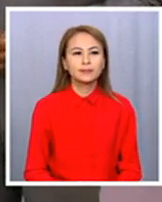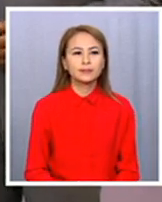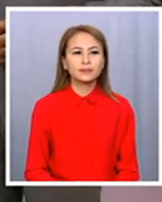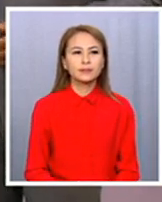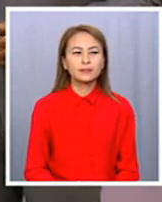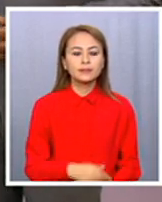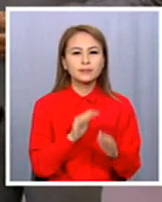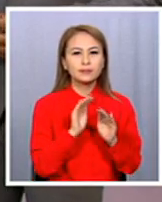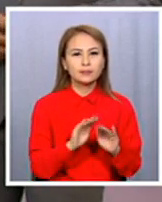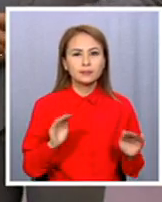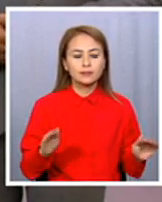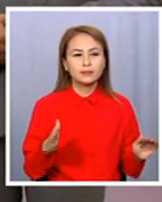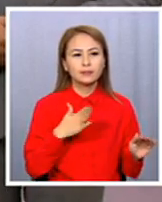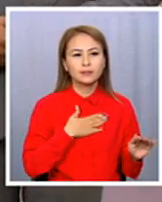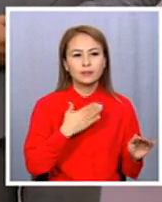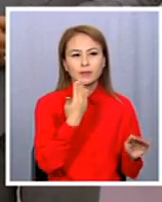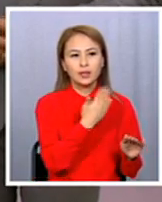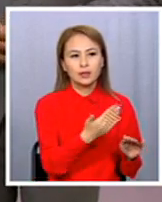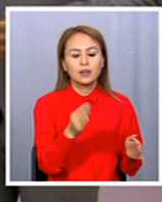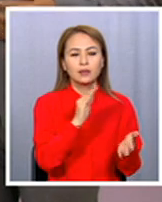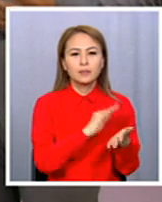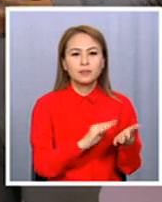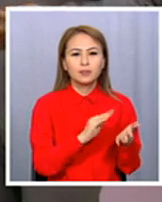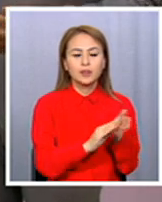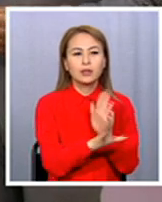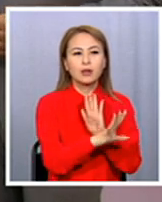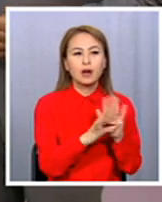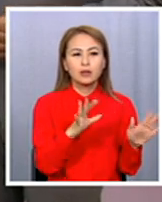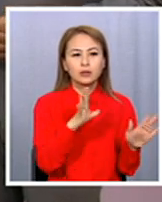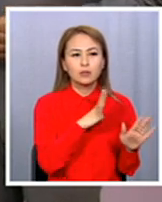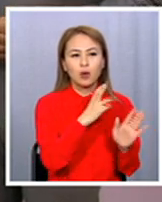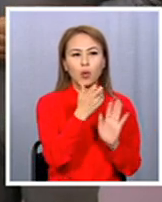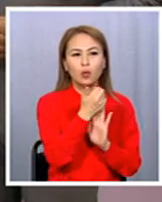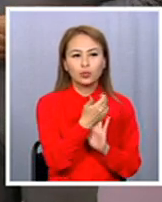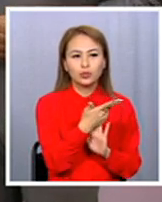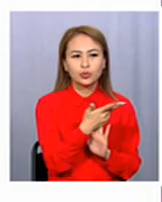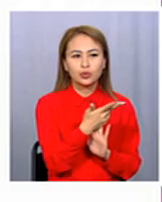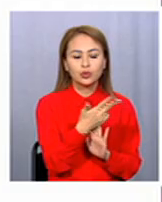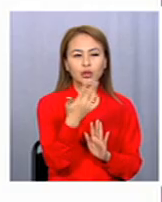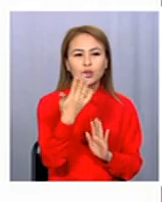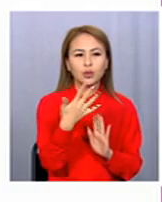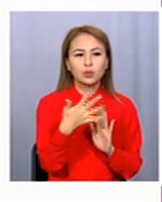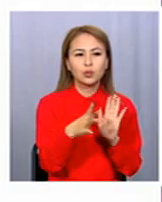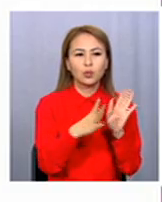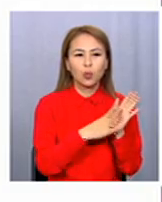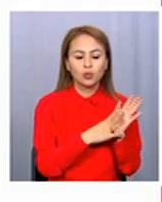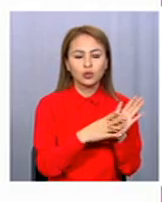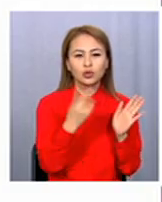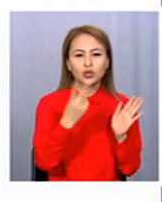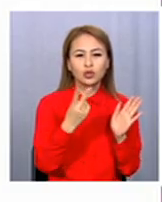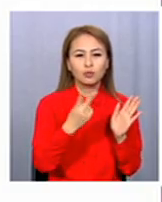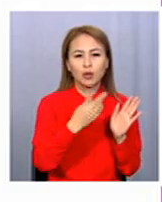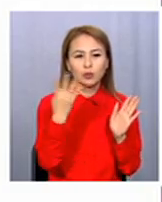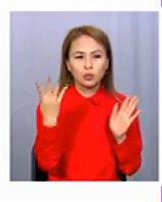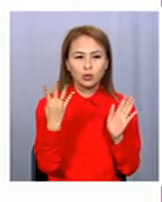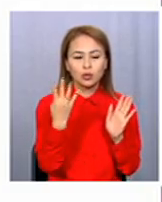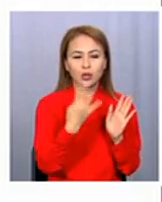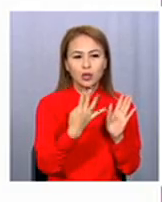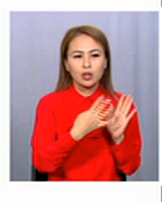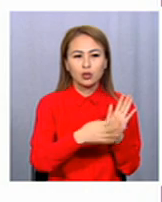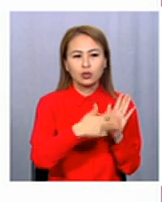Балалар, мен мынадай элементтерді алдым. 13, 59, 24,